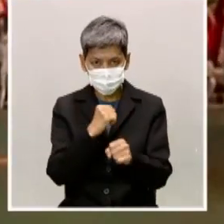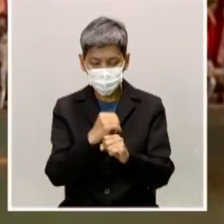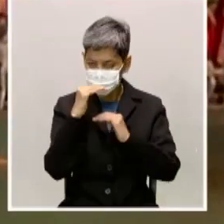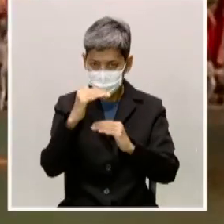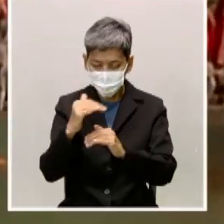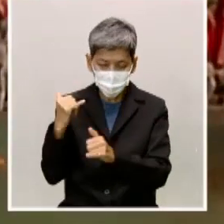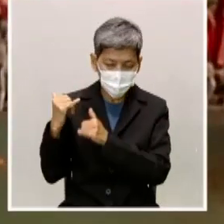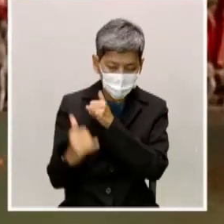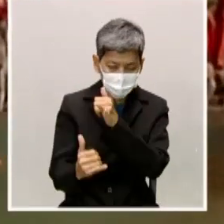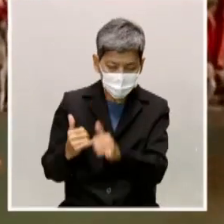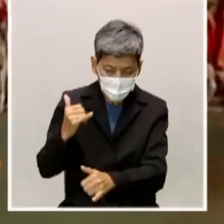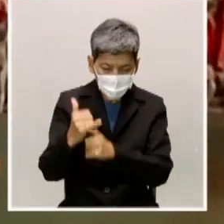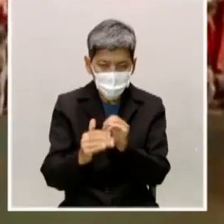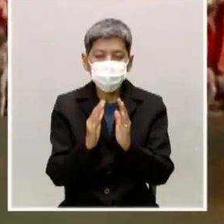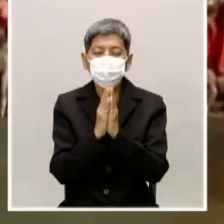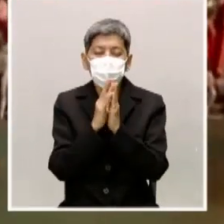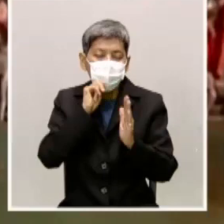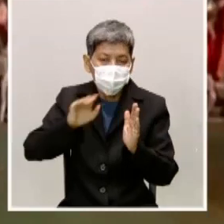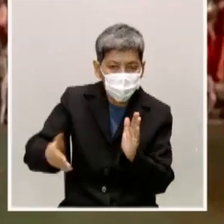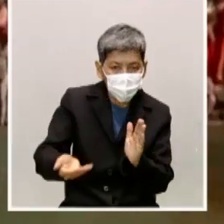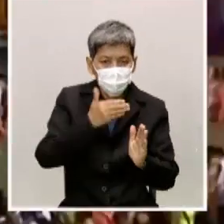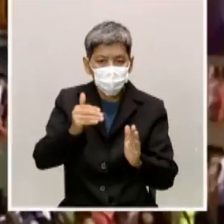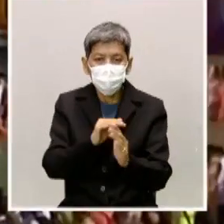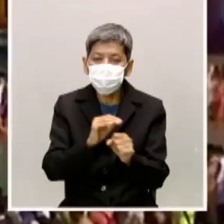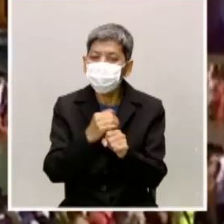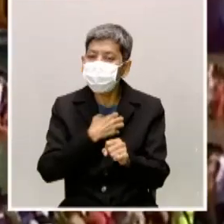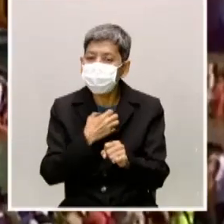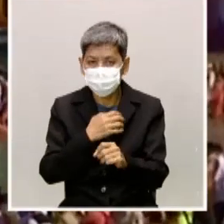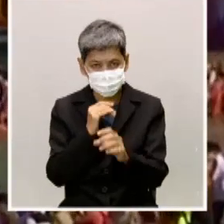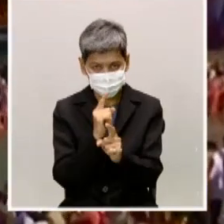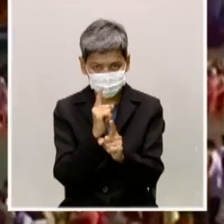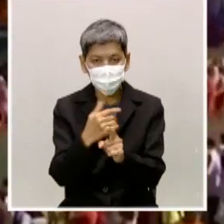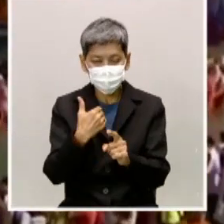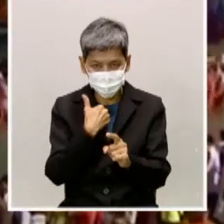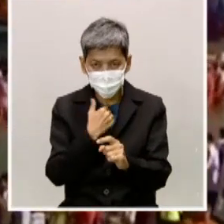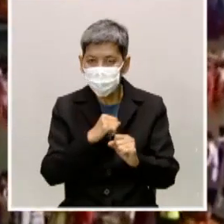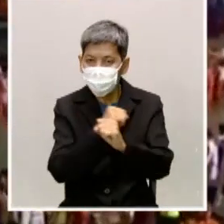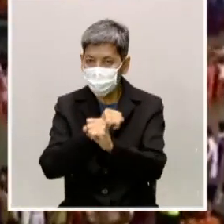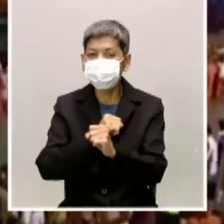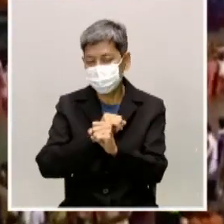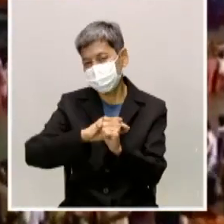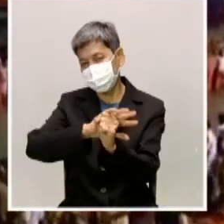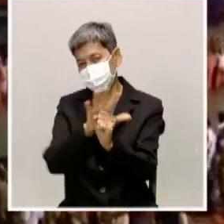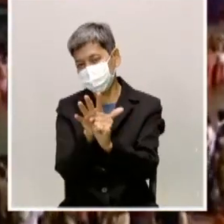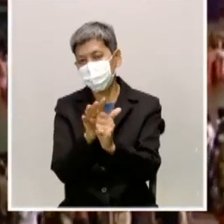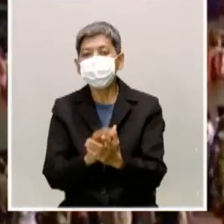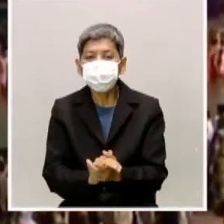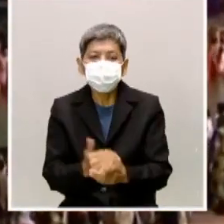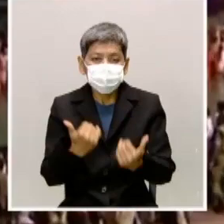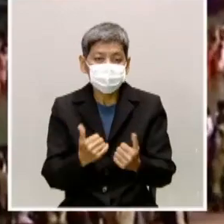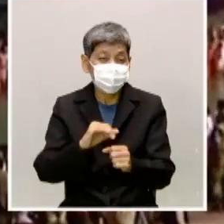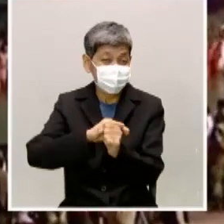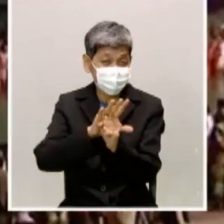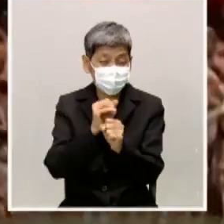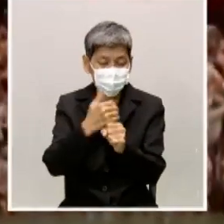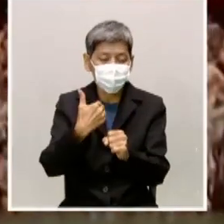จำนวนผู้แสวงบุญที่เข้าร่วมเทศกาลให้น้อยที่สุดและจะปฏิบัติตามมาตรการคุมเข้มโควิดอย่างเข้มงวดอย่างไรก็ตามสื่ออินเดียม